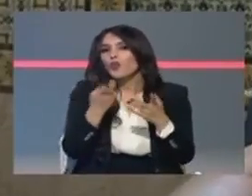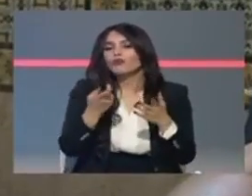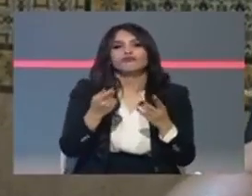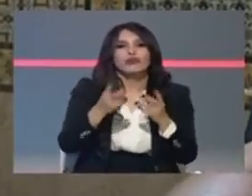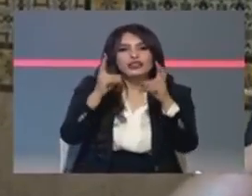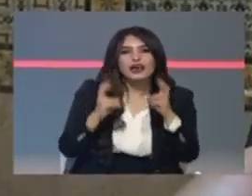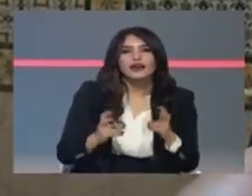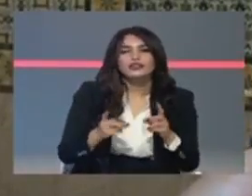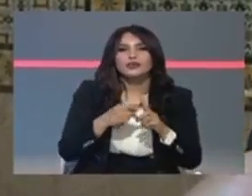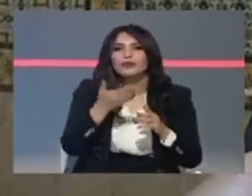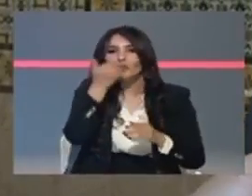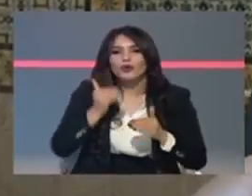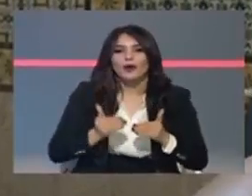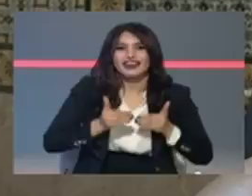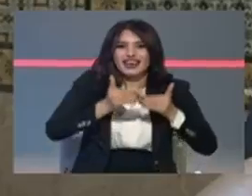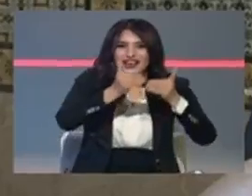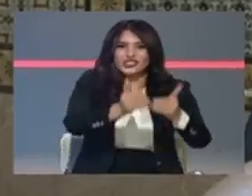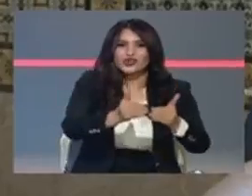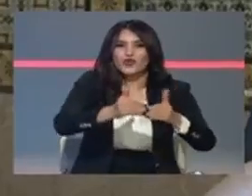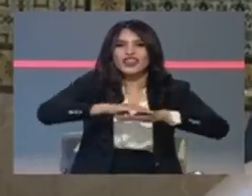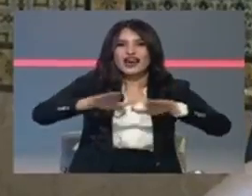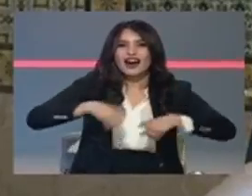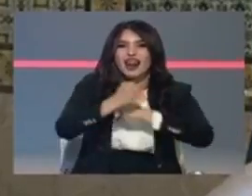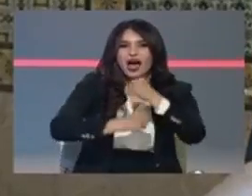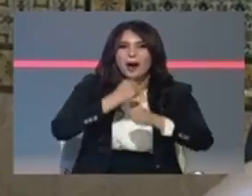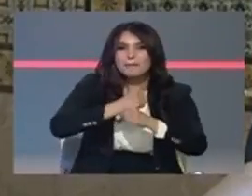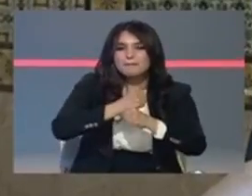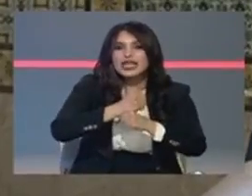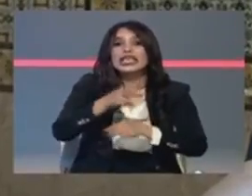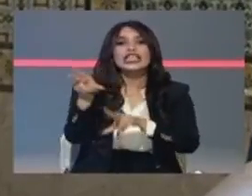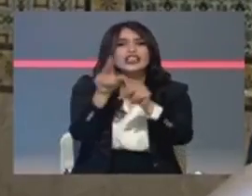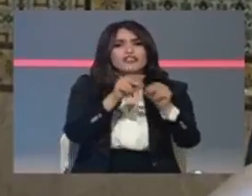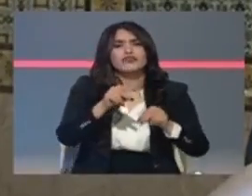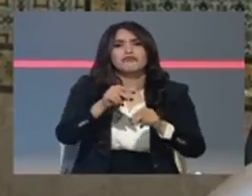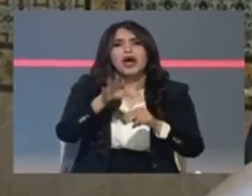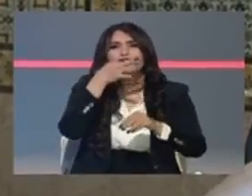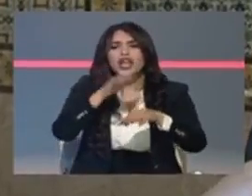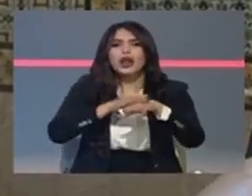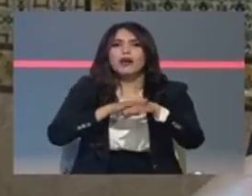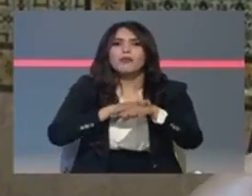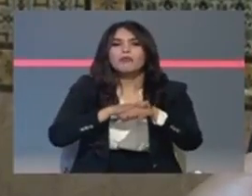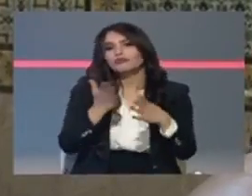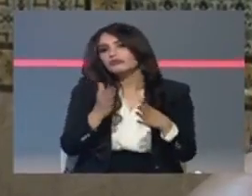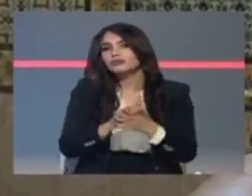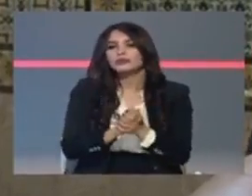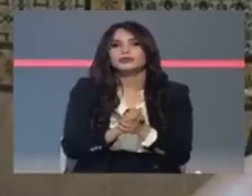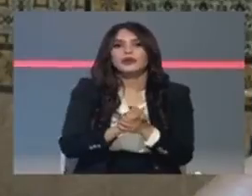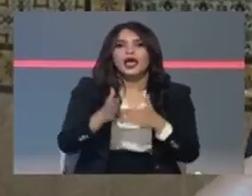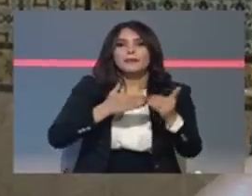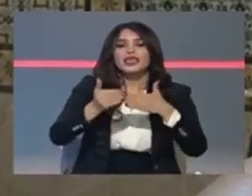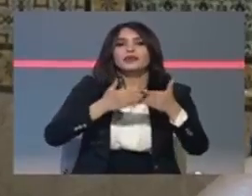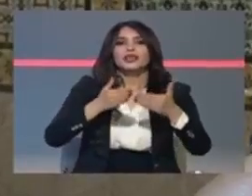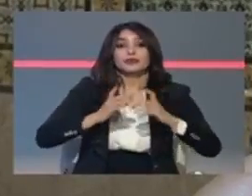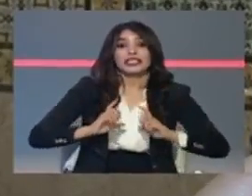ممكن اذا كان نوخروه شويه في اخر العام، كذلك حكينا شويه على الامكانيات اللي مش تتاح للمؤسسه